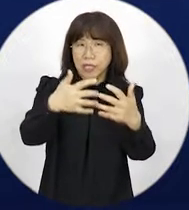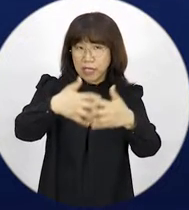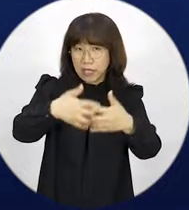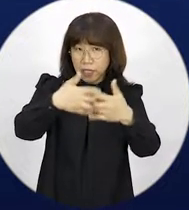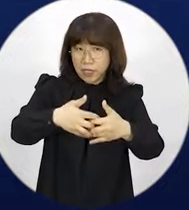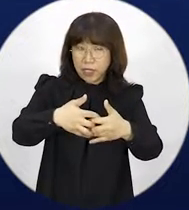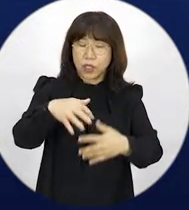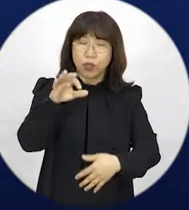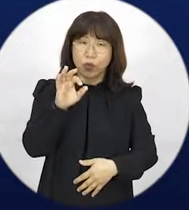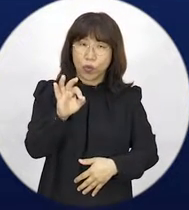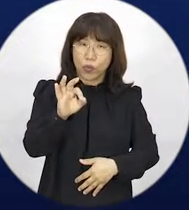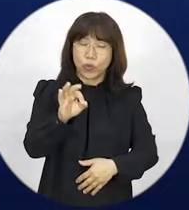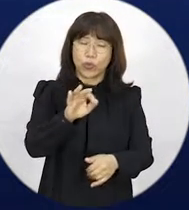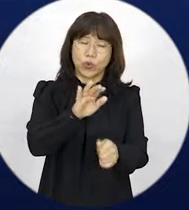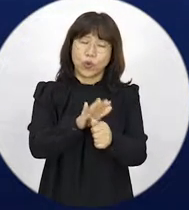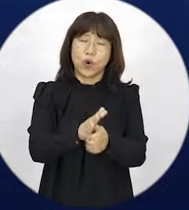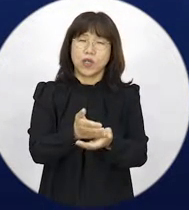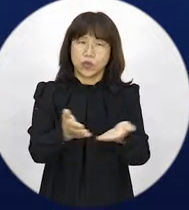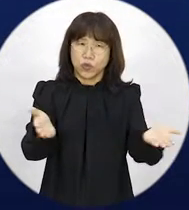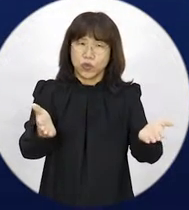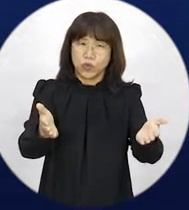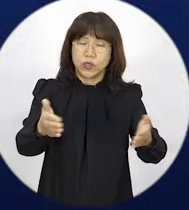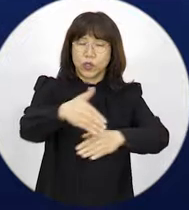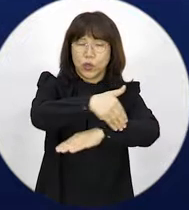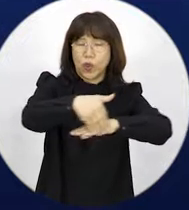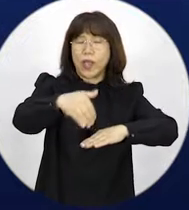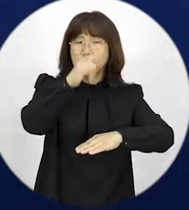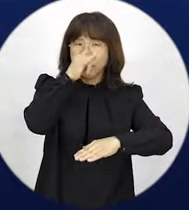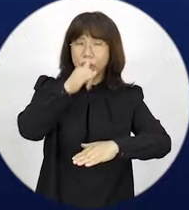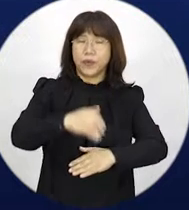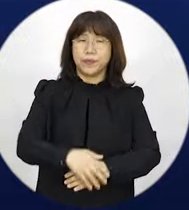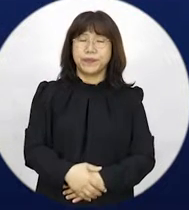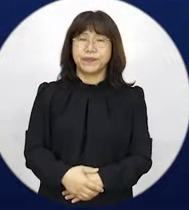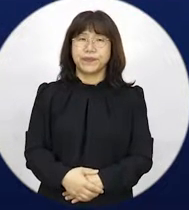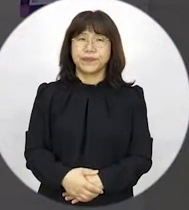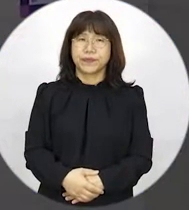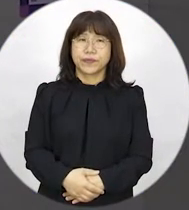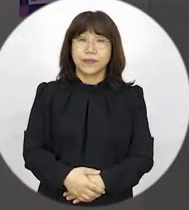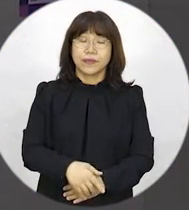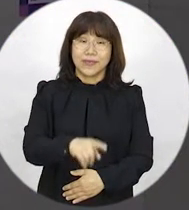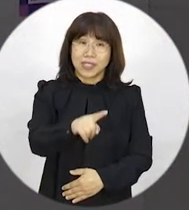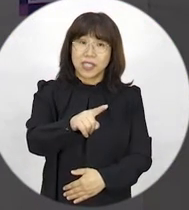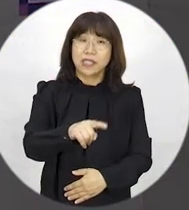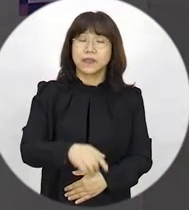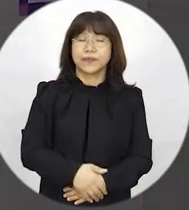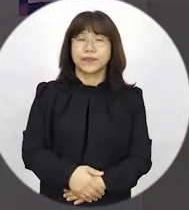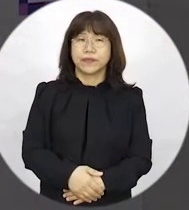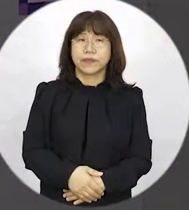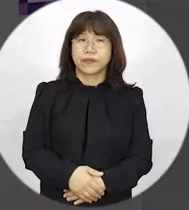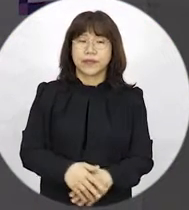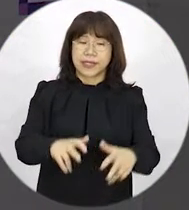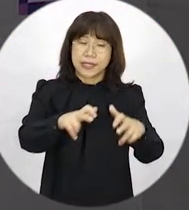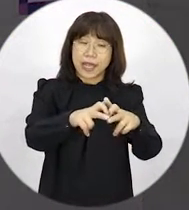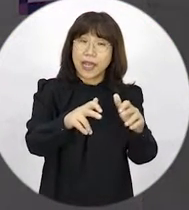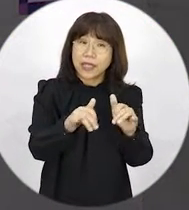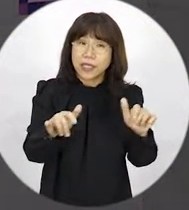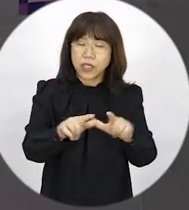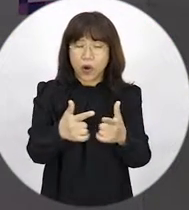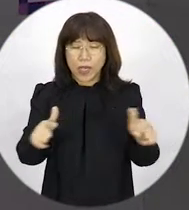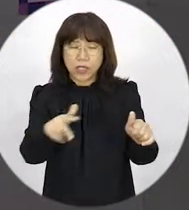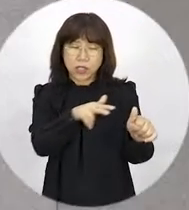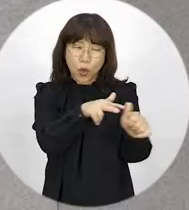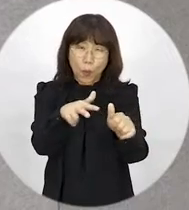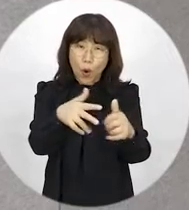2022년 장애인 정보통신 보조기기 보급 사업을 추진합니다. 정보통신 보조기기는 장애인들이